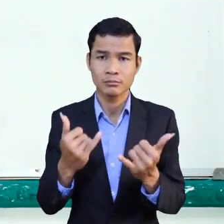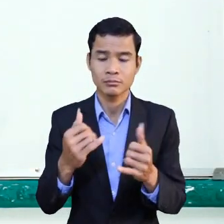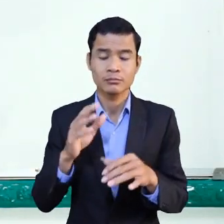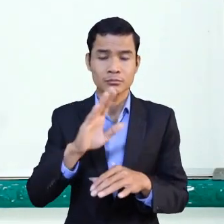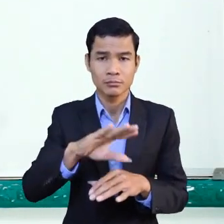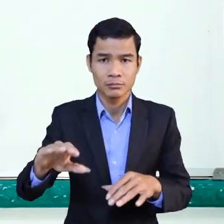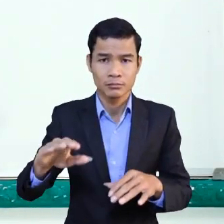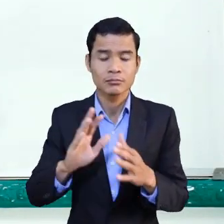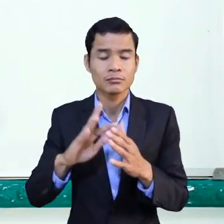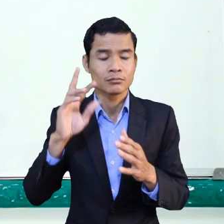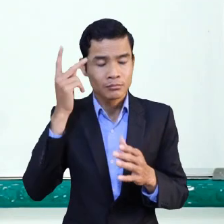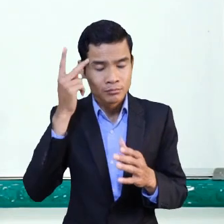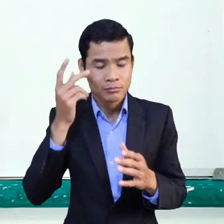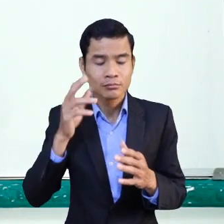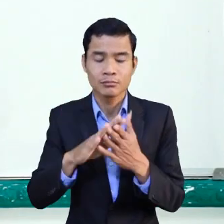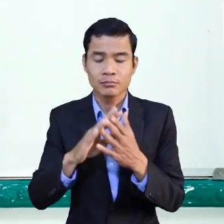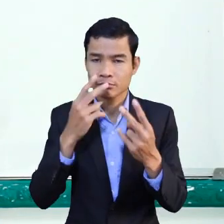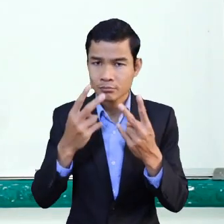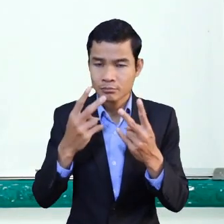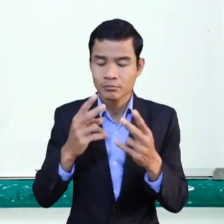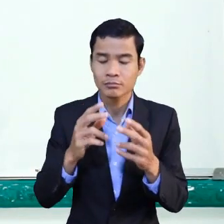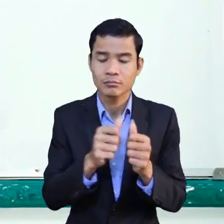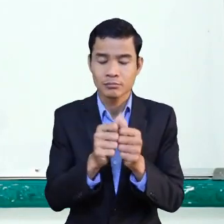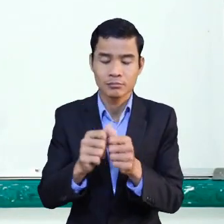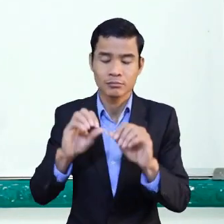លជូនកូនផ្ទៀងផ្ទាត់ជាមួយអ្នកគ្រូ